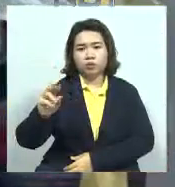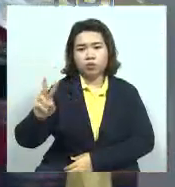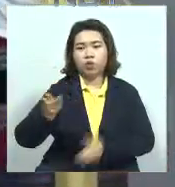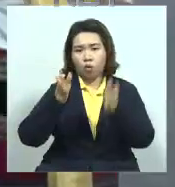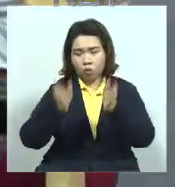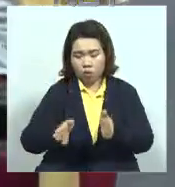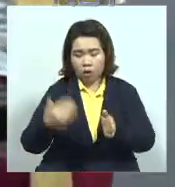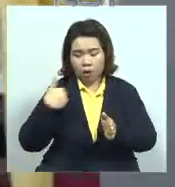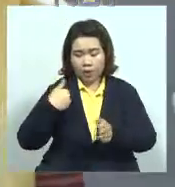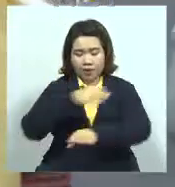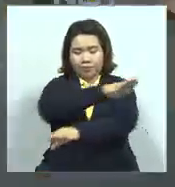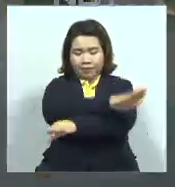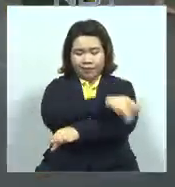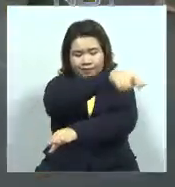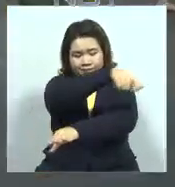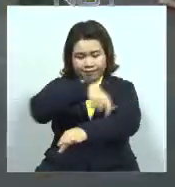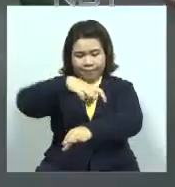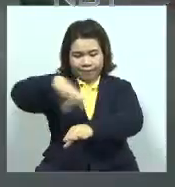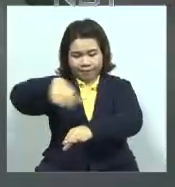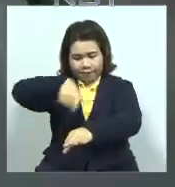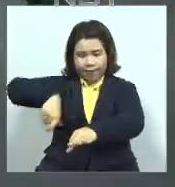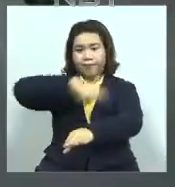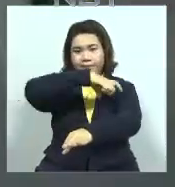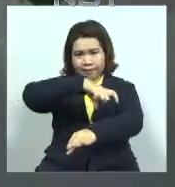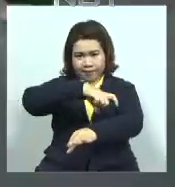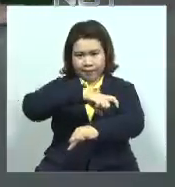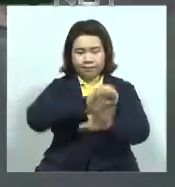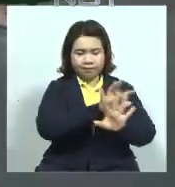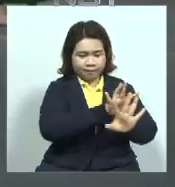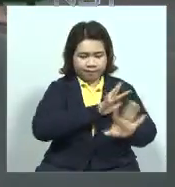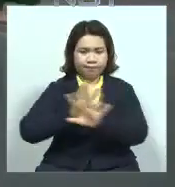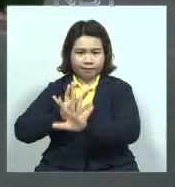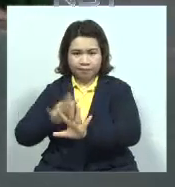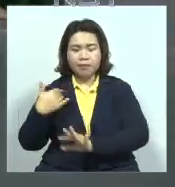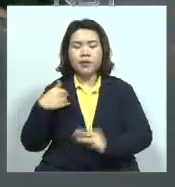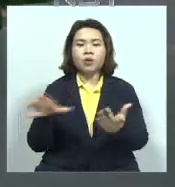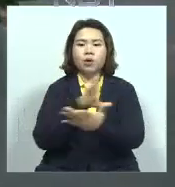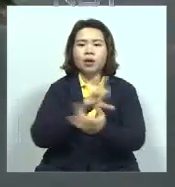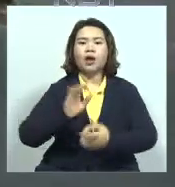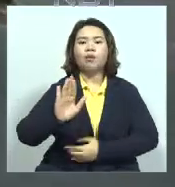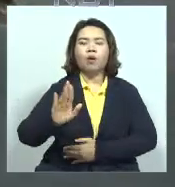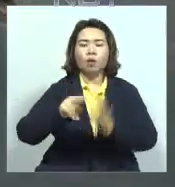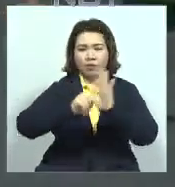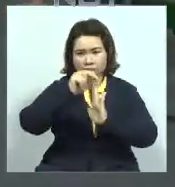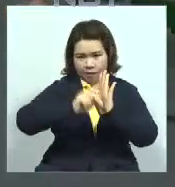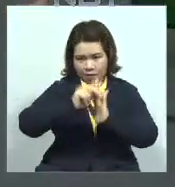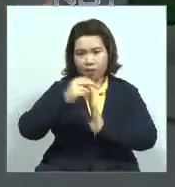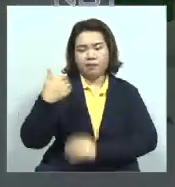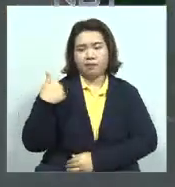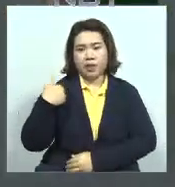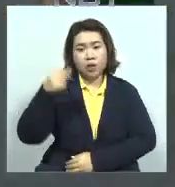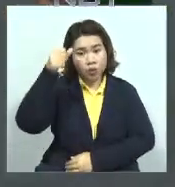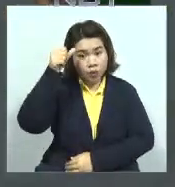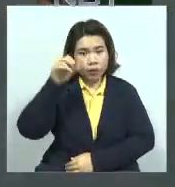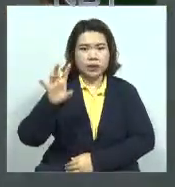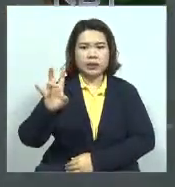นทั้ง4ทิศบริเวณแยกขวงเมืองน่านแสดงถึงศิลปะวัฒนธรรมของจังหวัดน่านที่หาชมได้ยากซึ่งตลอดทั้ง7